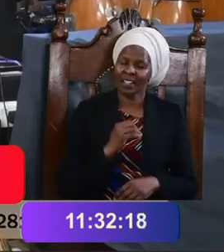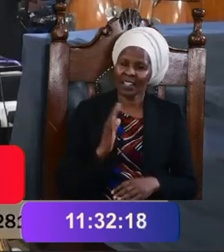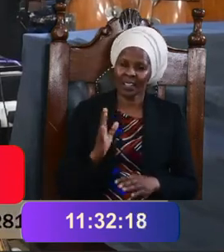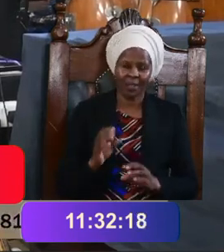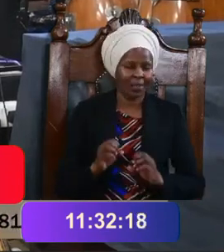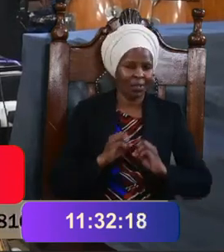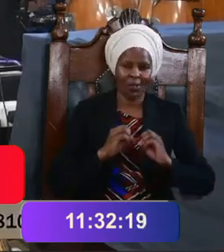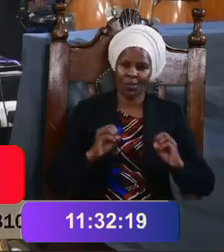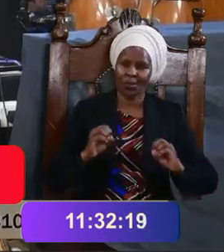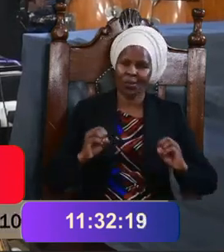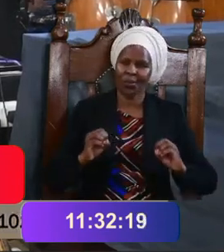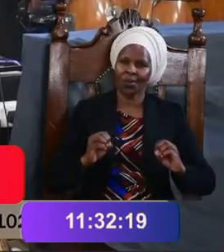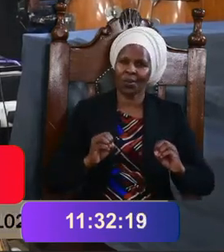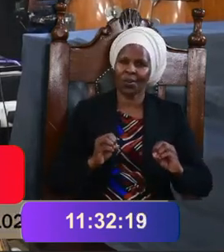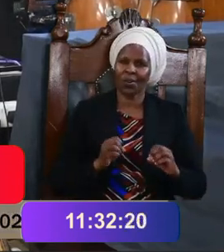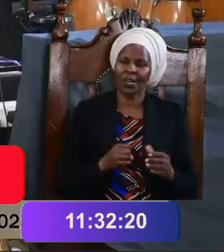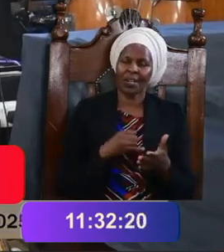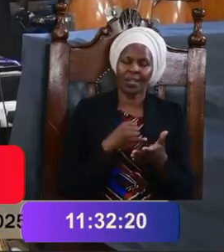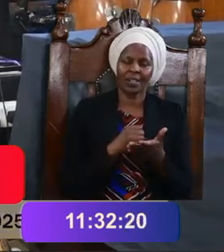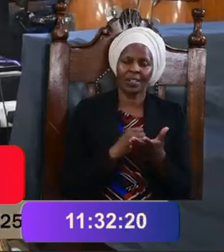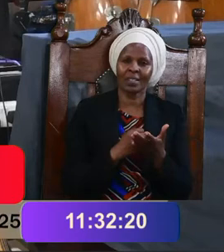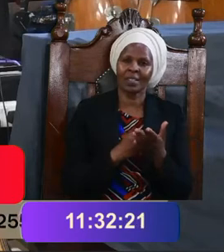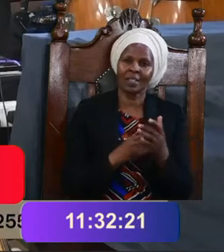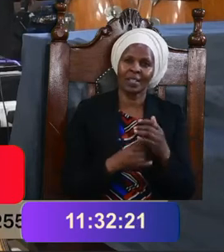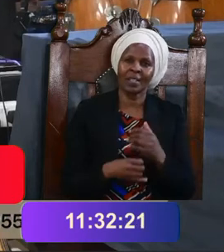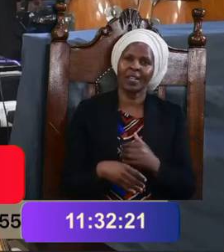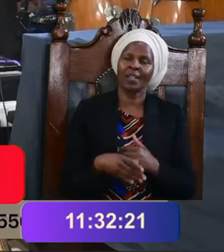sitakana, ni neno